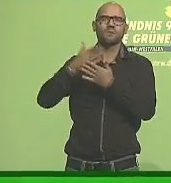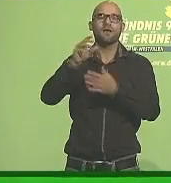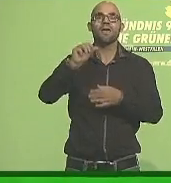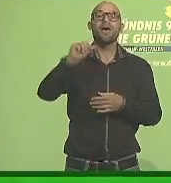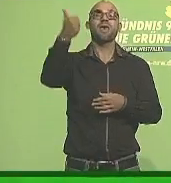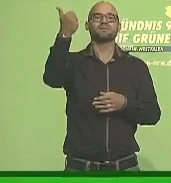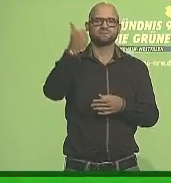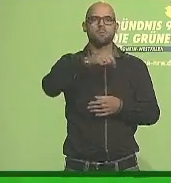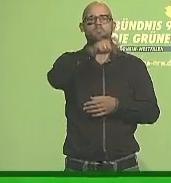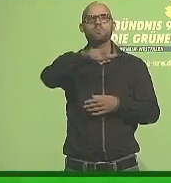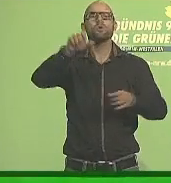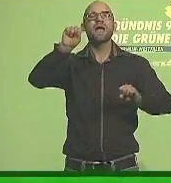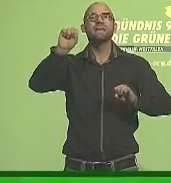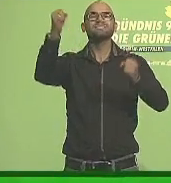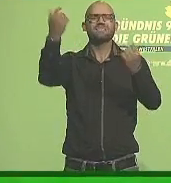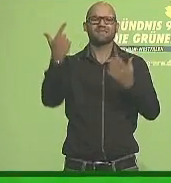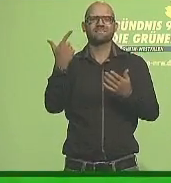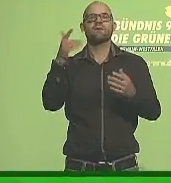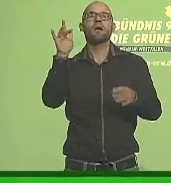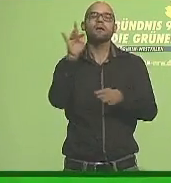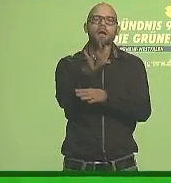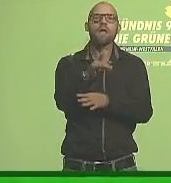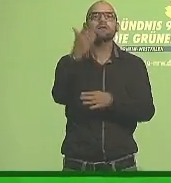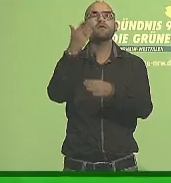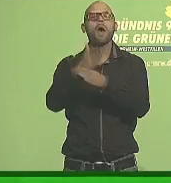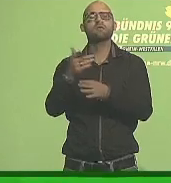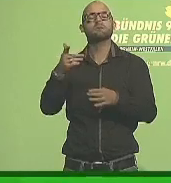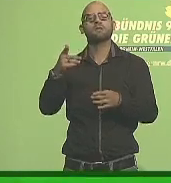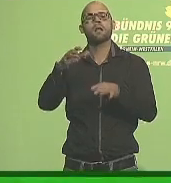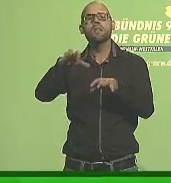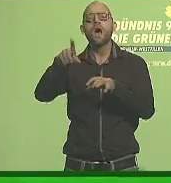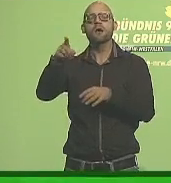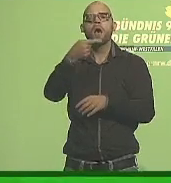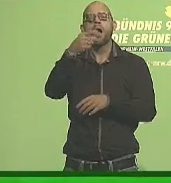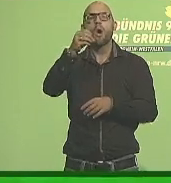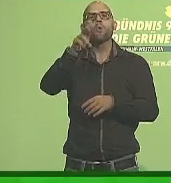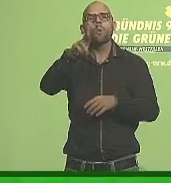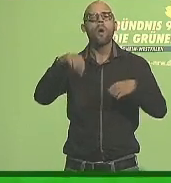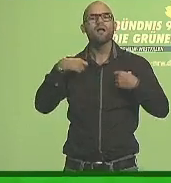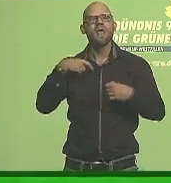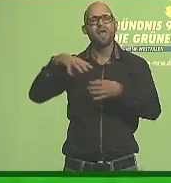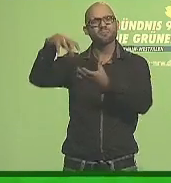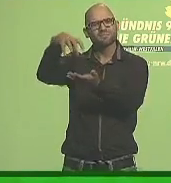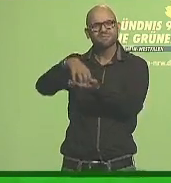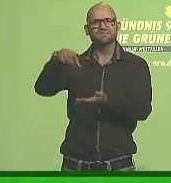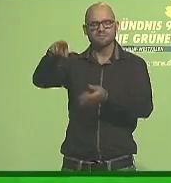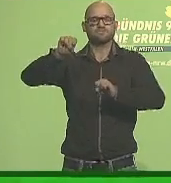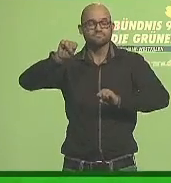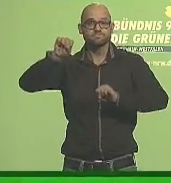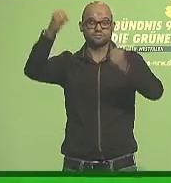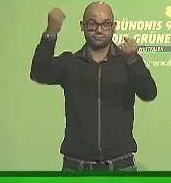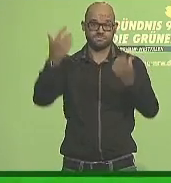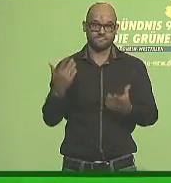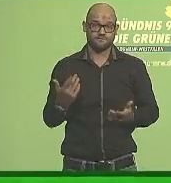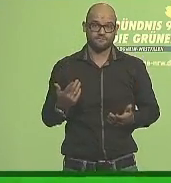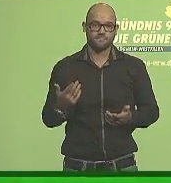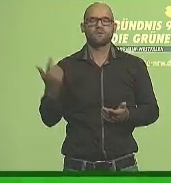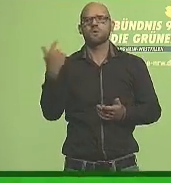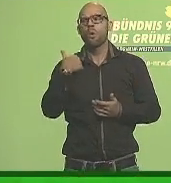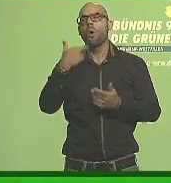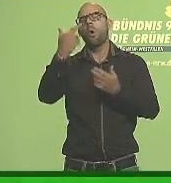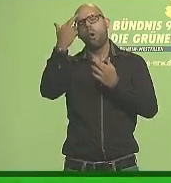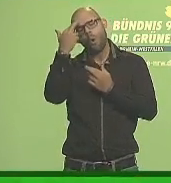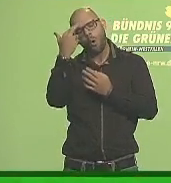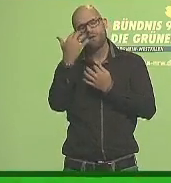die erste Bürgerinitiative gegen das Endlager in Gorleben gegründet hat und hoffentlich bald, liebe Rebecca,